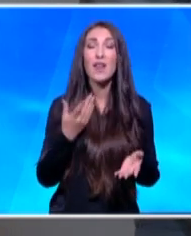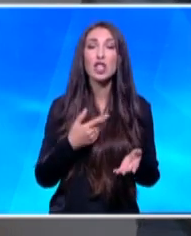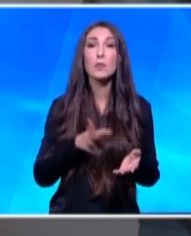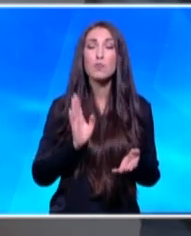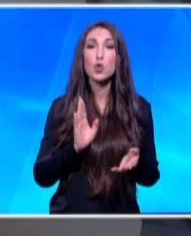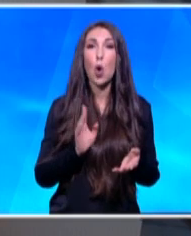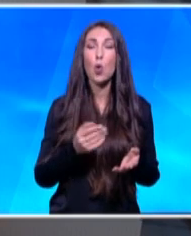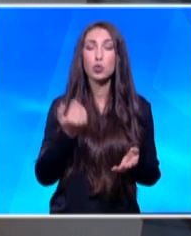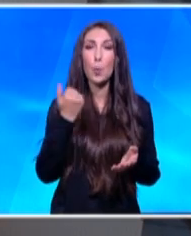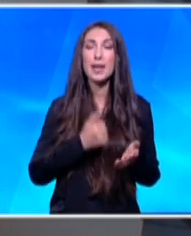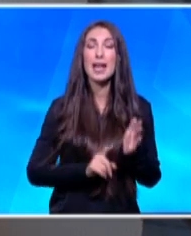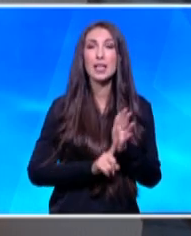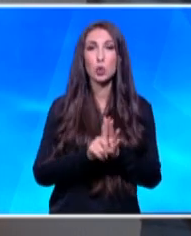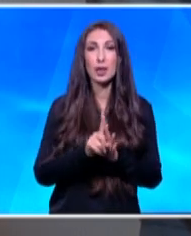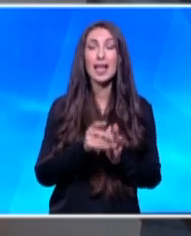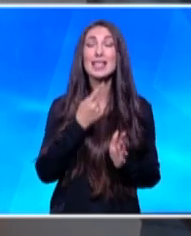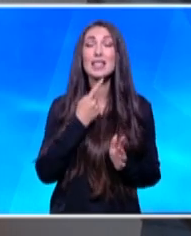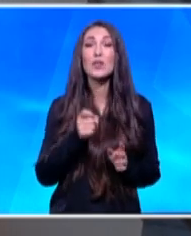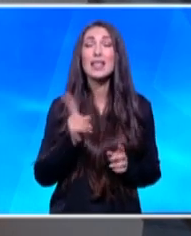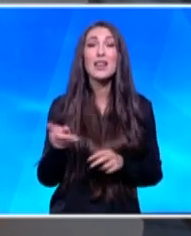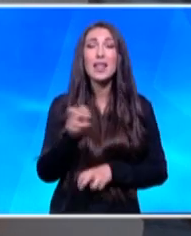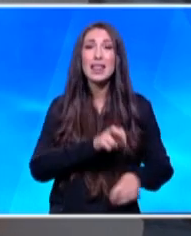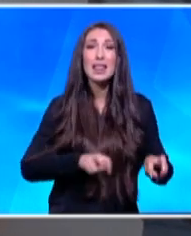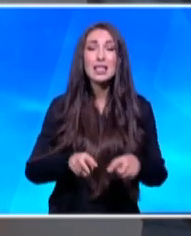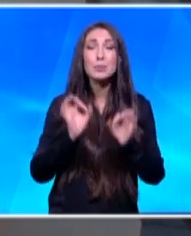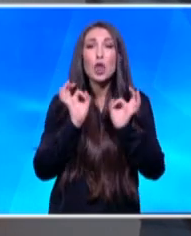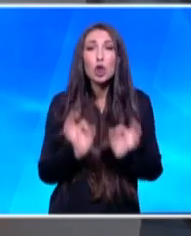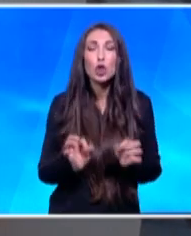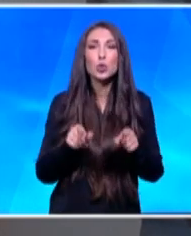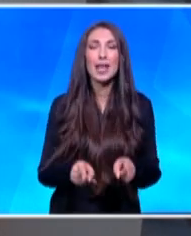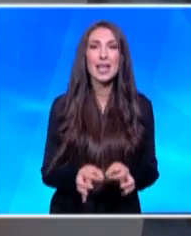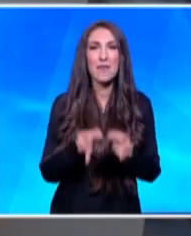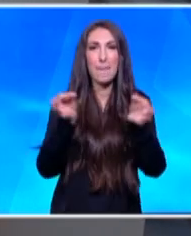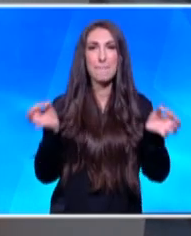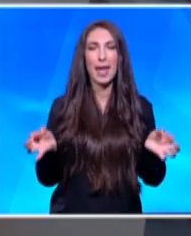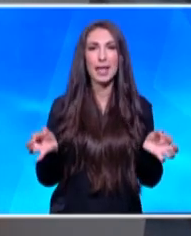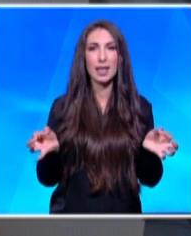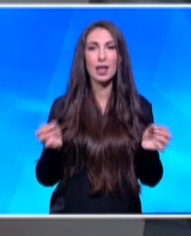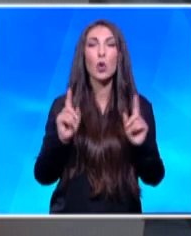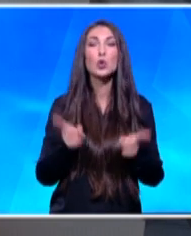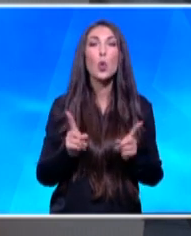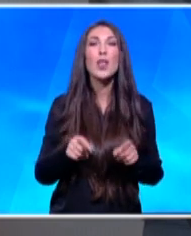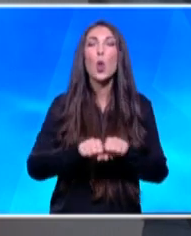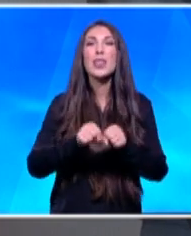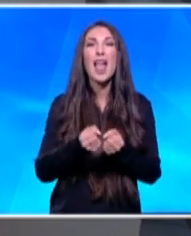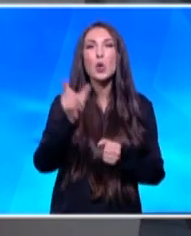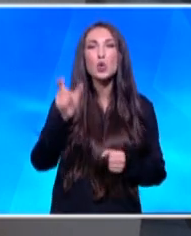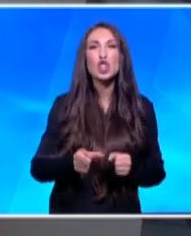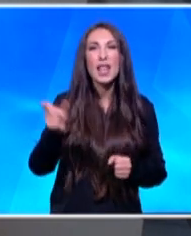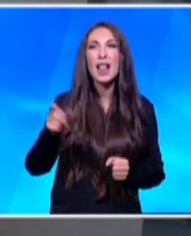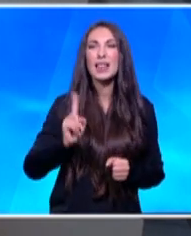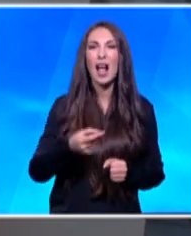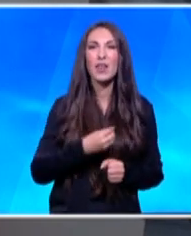резултати. Затова трябва да търсим точно такива мерки, от които нарушителите да ги